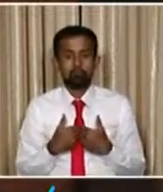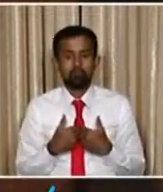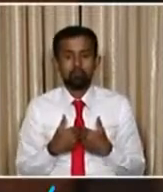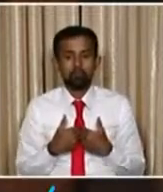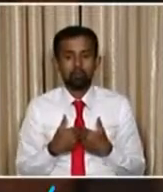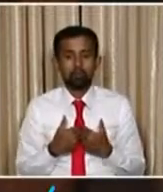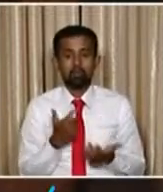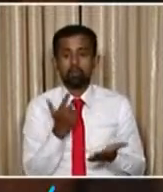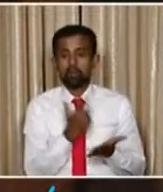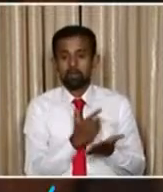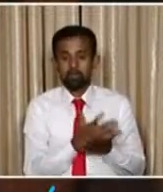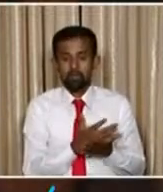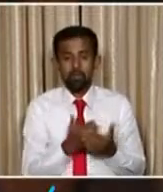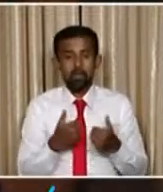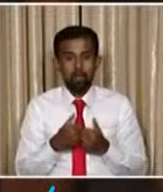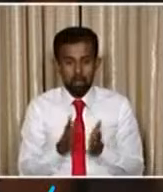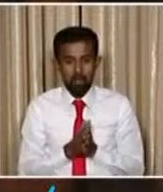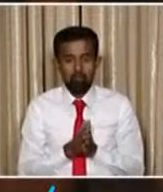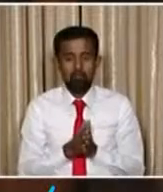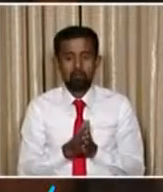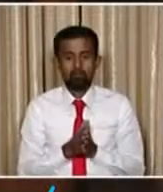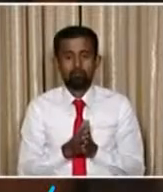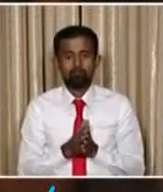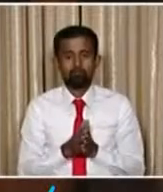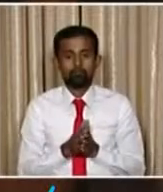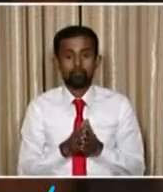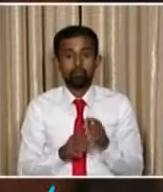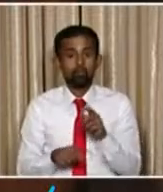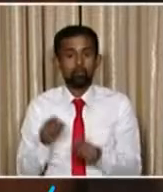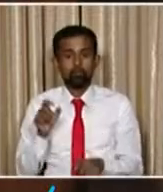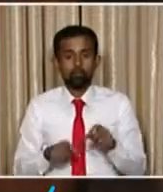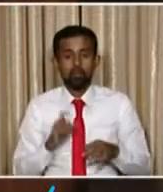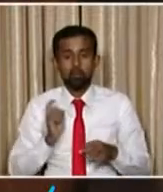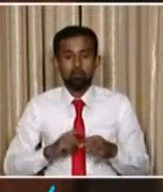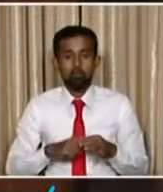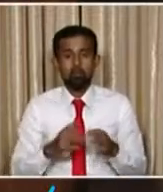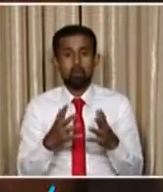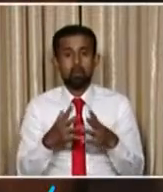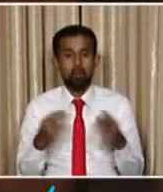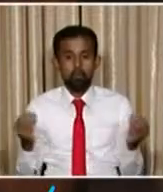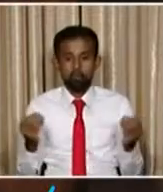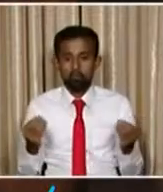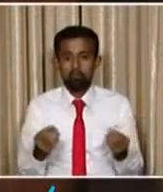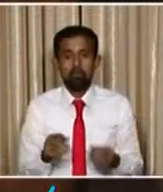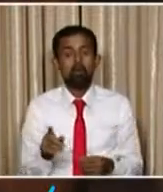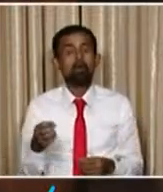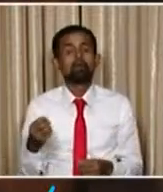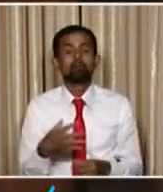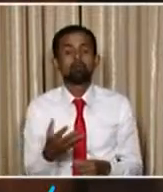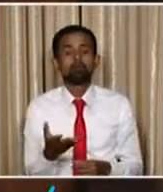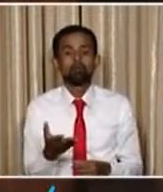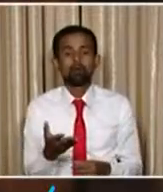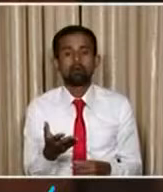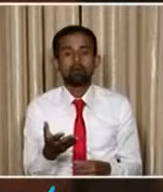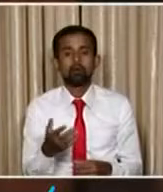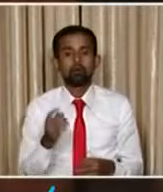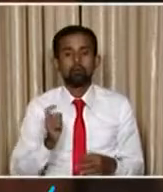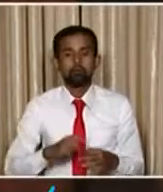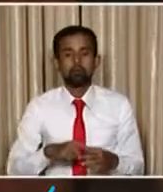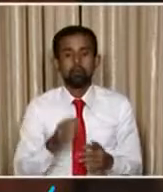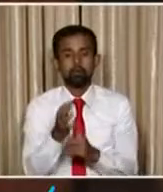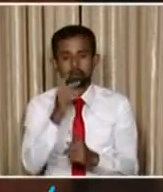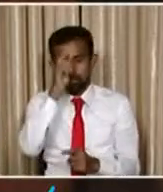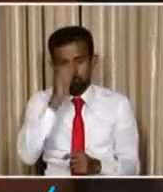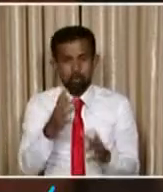போராட்டம் தொடரும். இது இன்று 22 நாளாக இருக்கின்றது. இது இன்னும் தீவிரம் அடையும் வரைக்கும் ஜனாதிபதி அவர்கள் வைத்திருப்பாராக இருந்தால் இதனுடைய